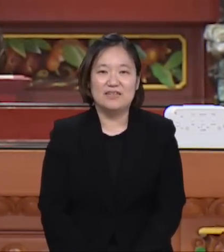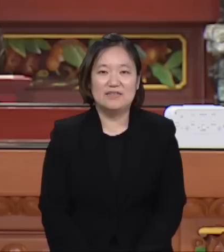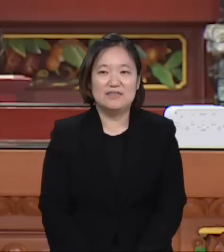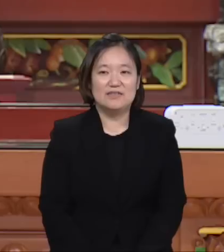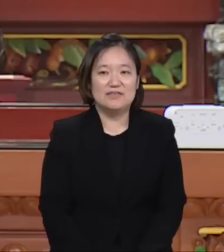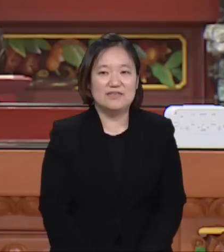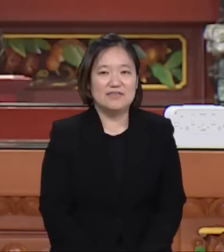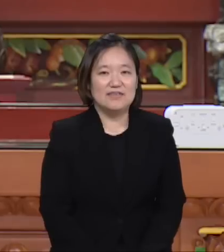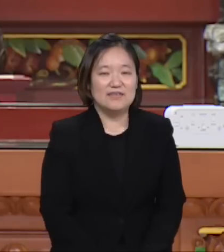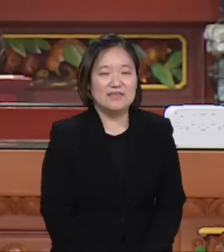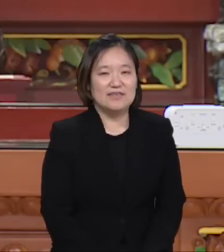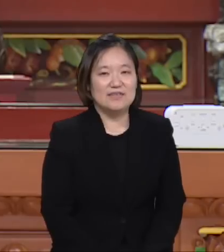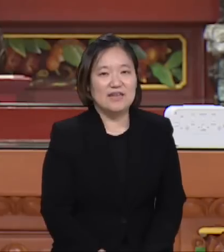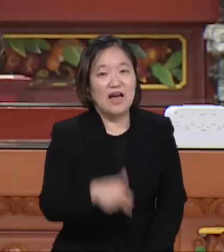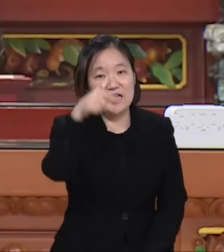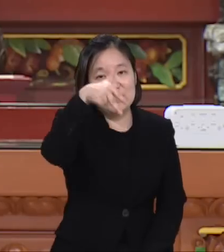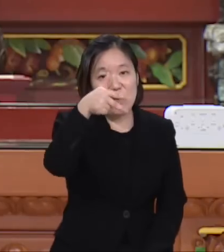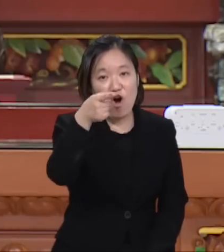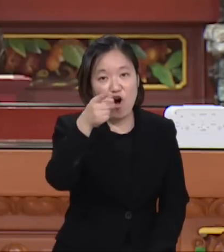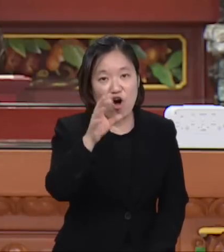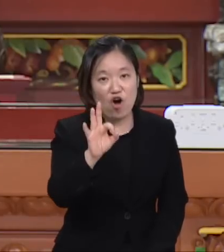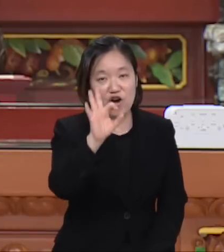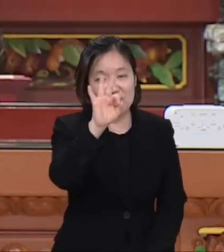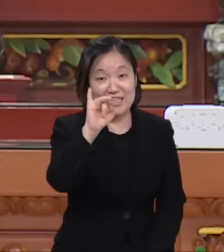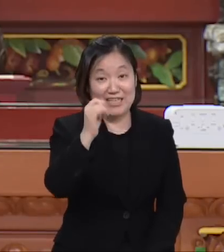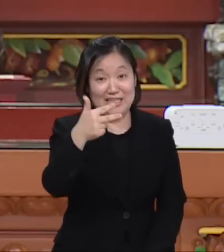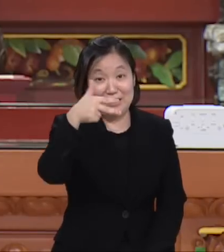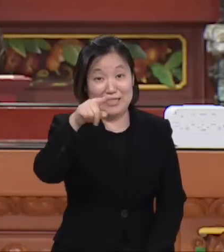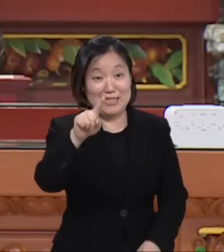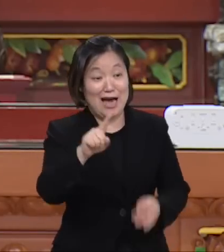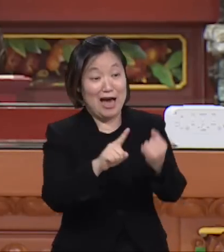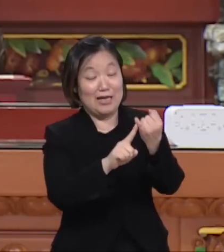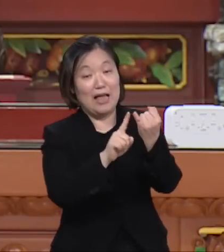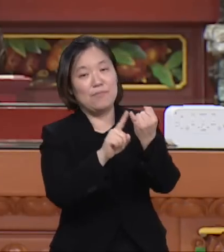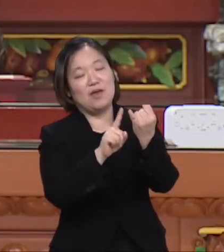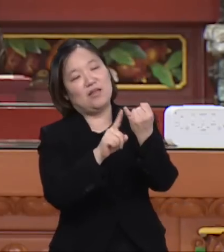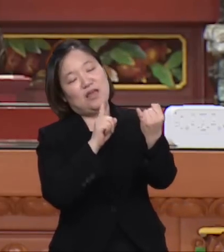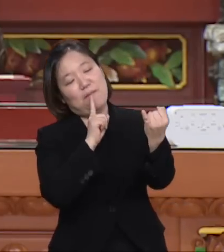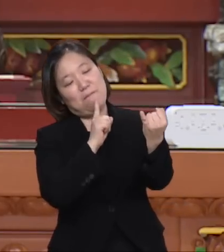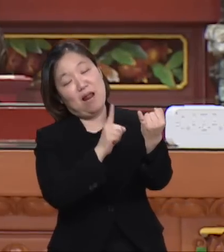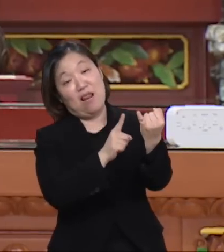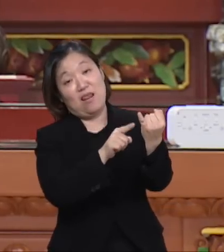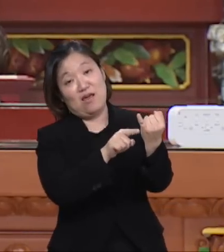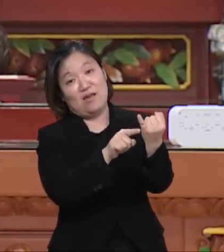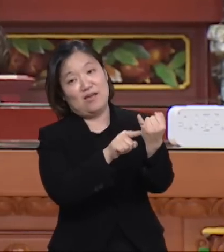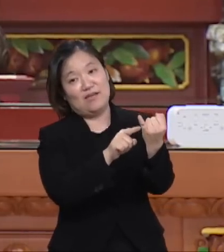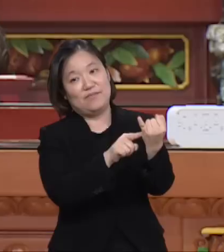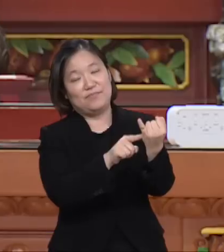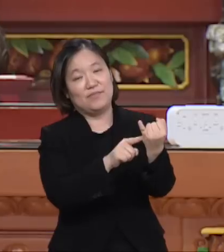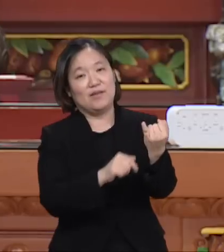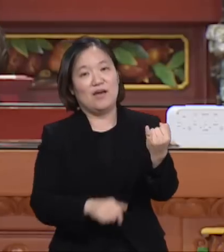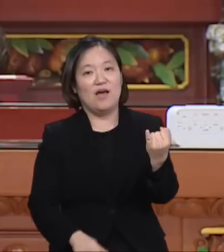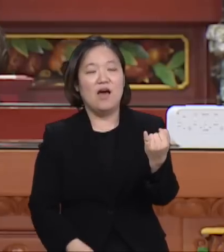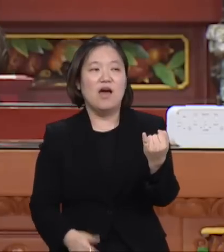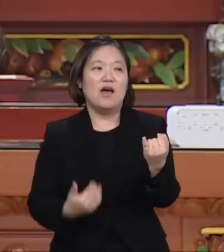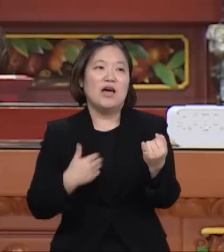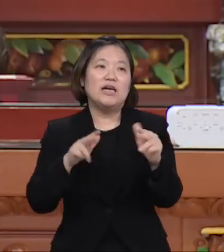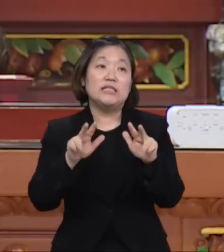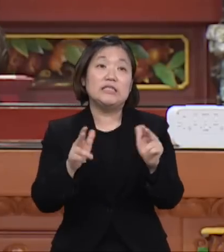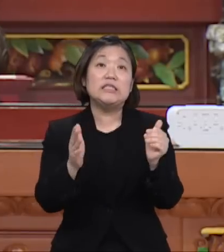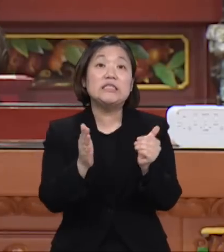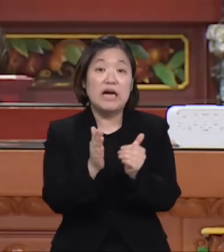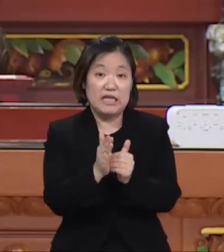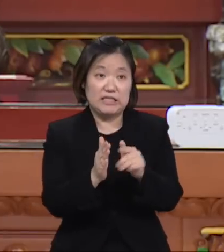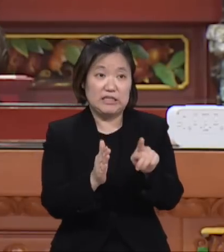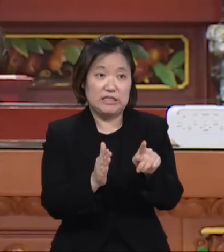그러면서 그 정인자에게 이렇게 이야기합니다 자 니가 지금까지 여기까지 오면서